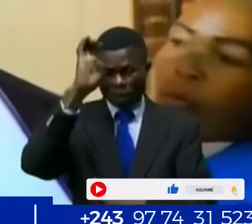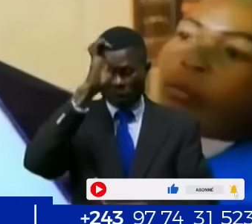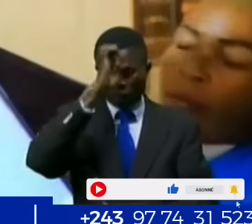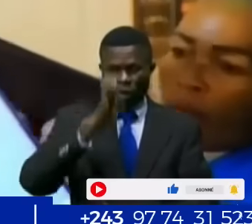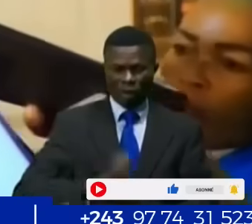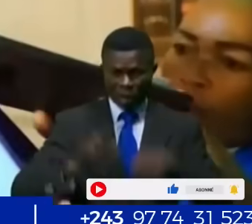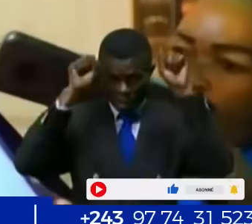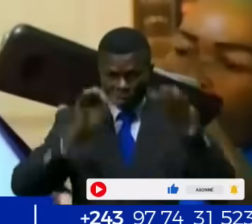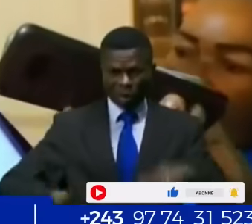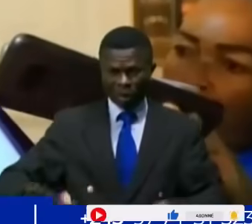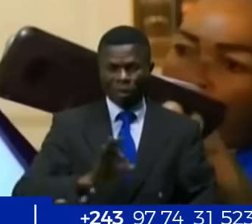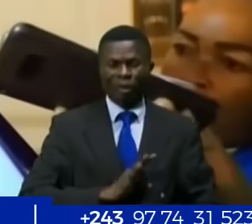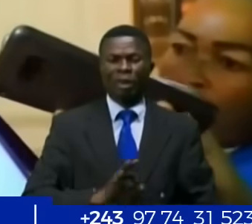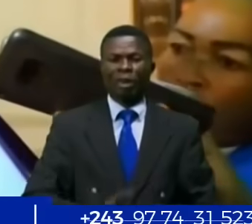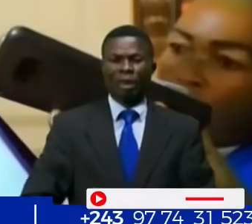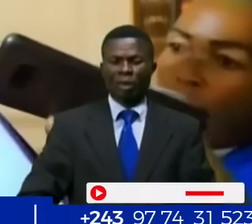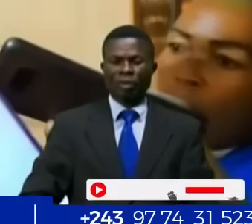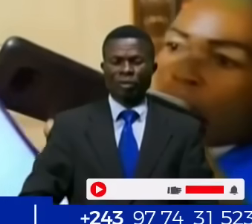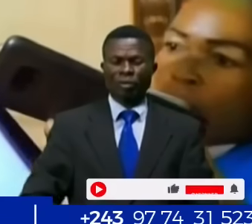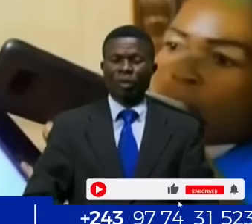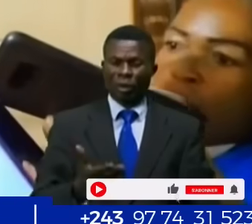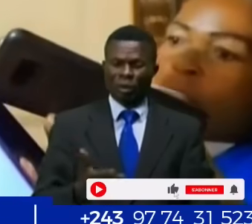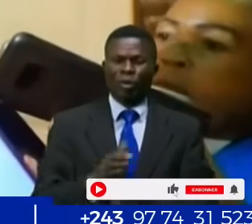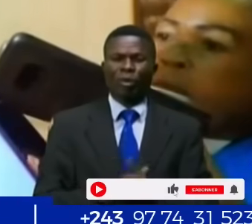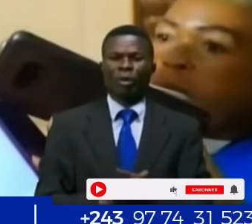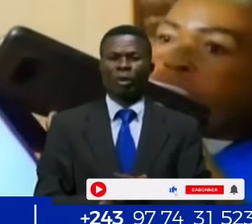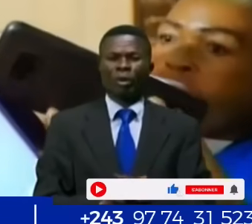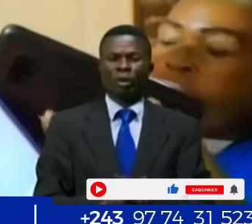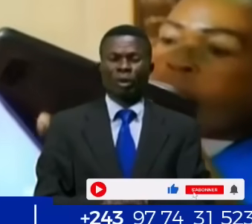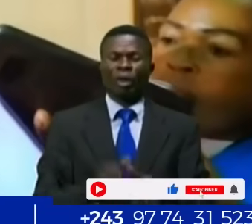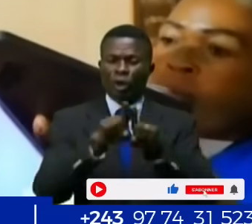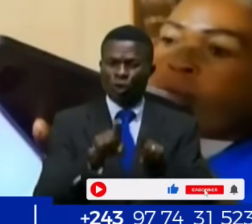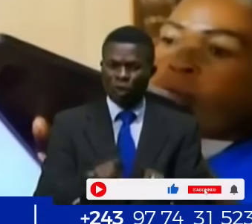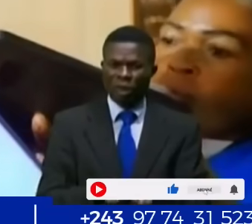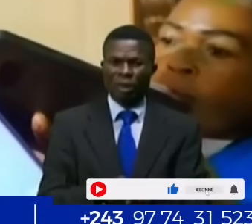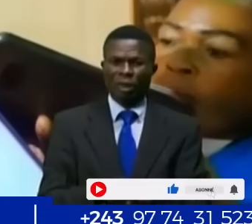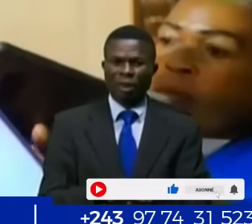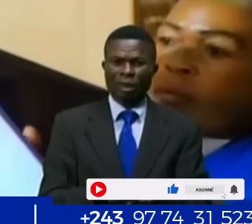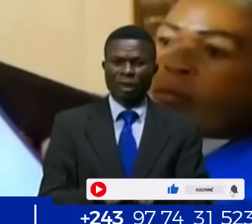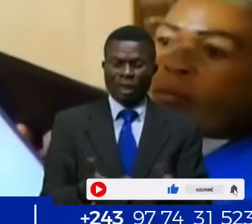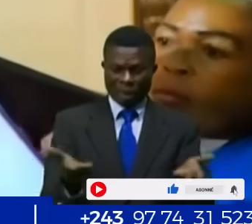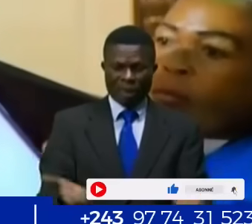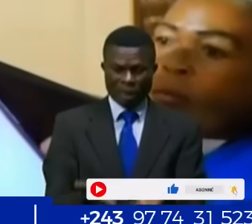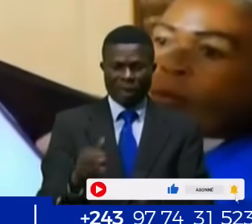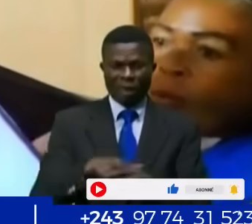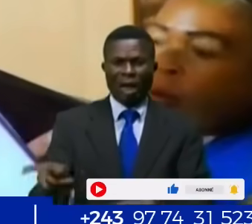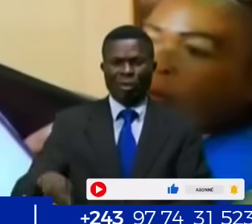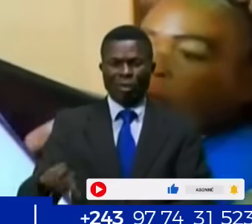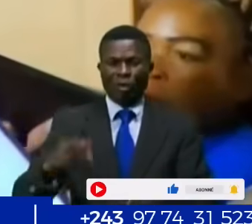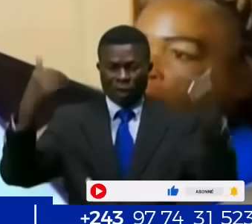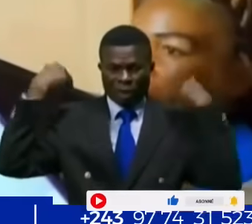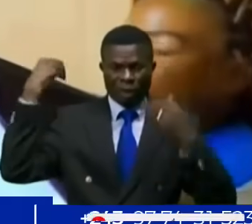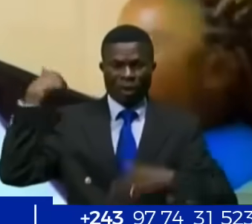République, son Excellence Félix-Antoine Tshisekedi Tshilombo, mais aussi ici sur place, les chefs de l'État et le